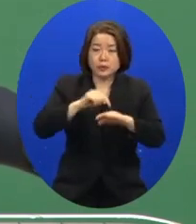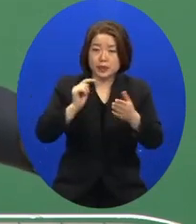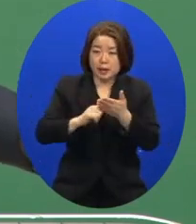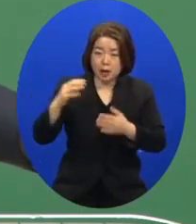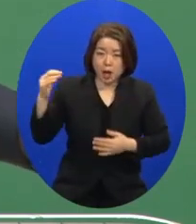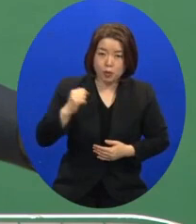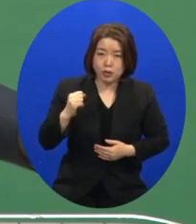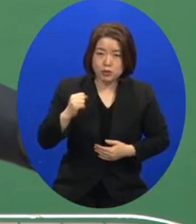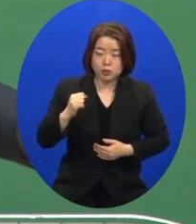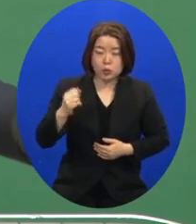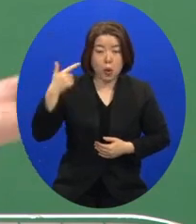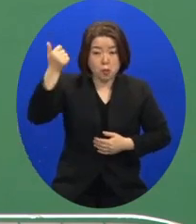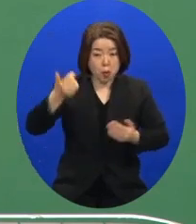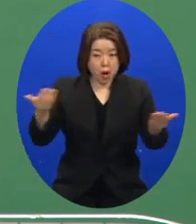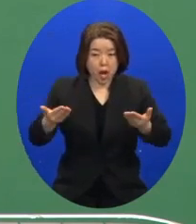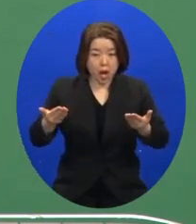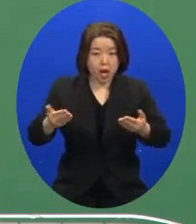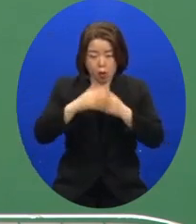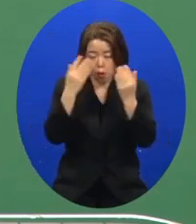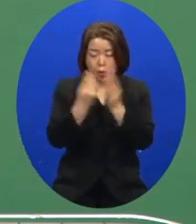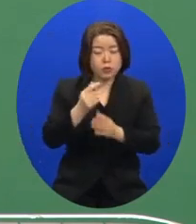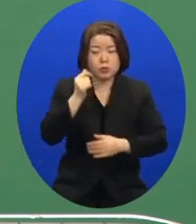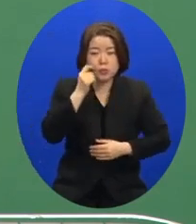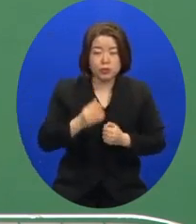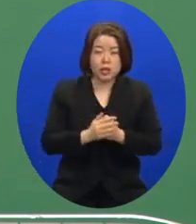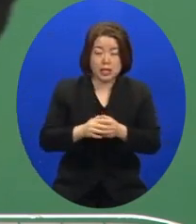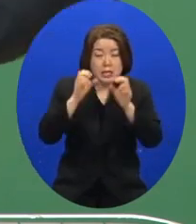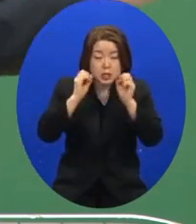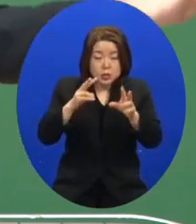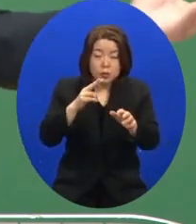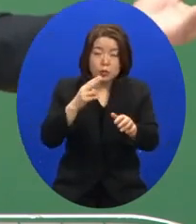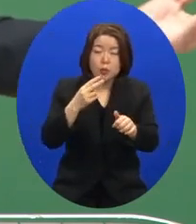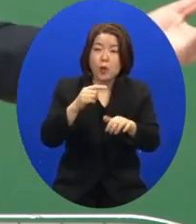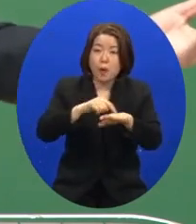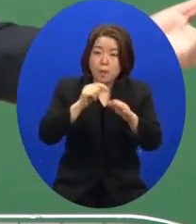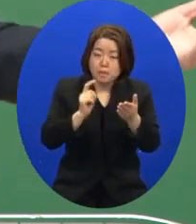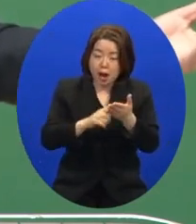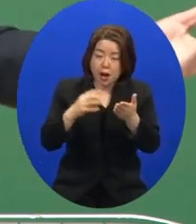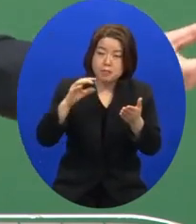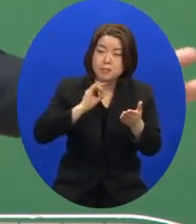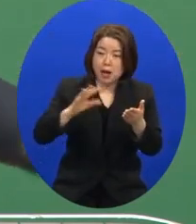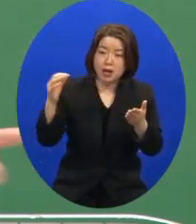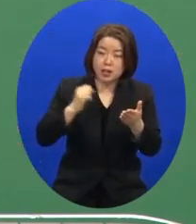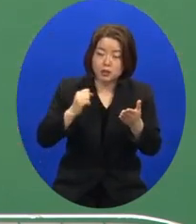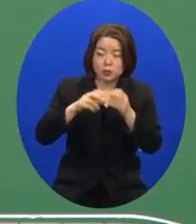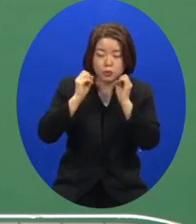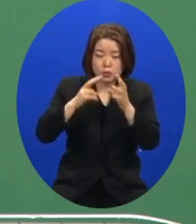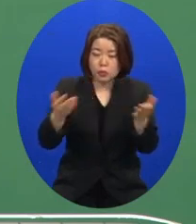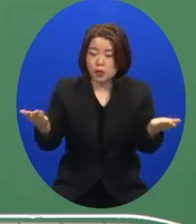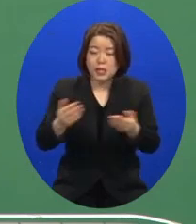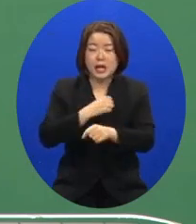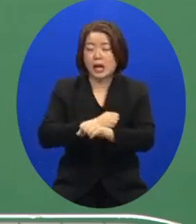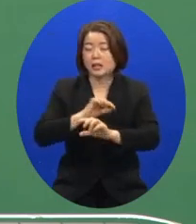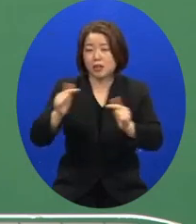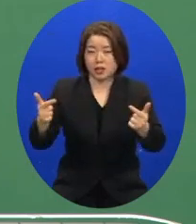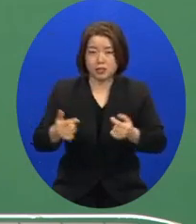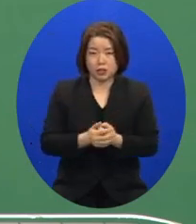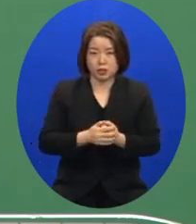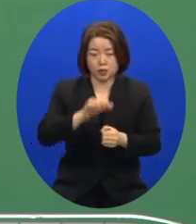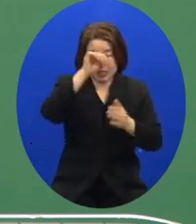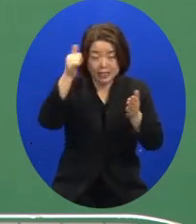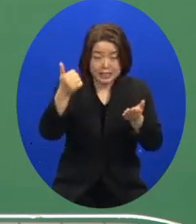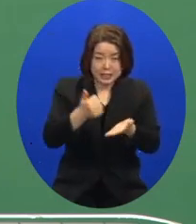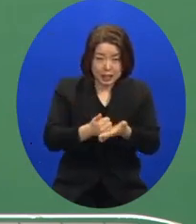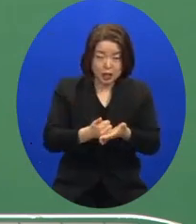온전히 못하겠더라고요. 선교사의 마음만 가지고 선교 제대로 하는 거 아니에요. 장로,